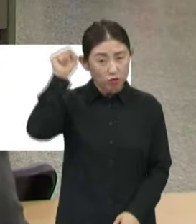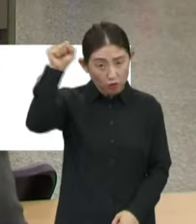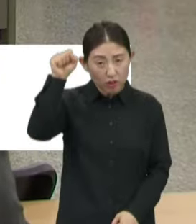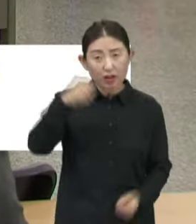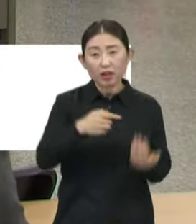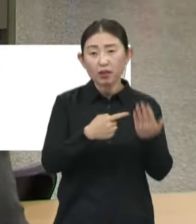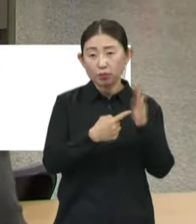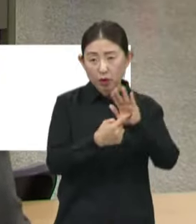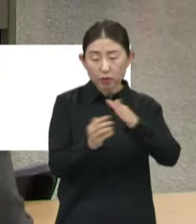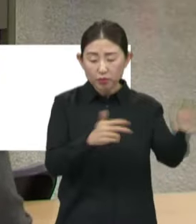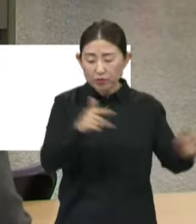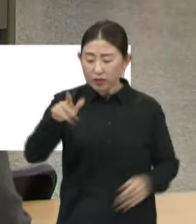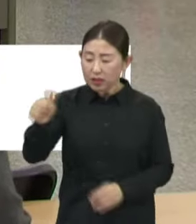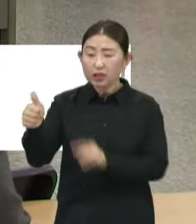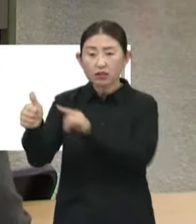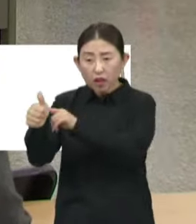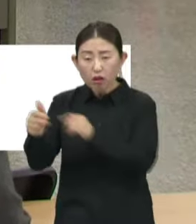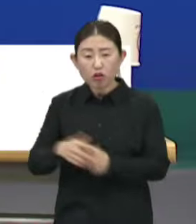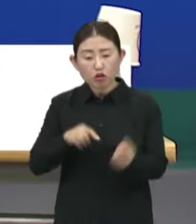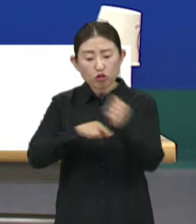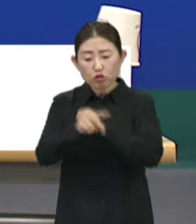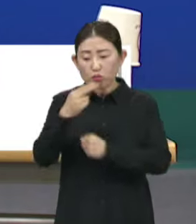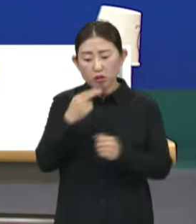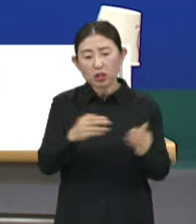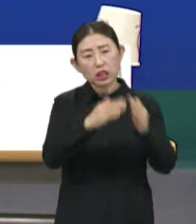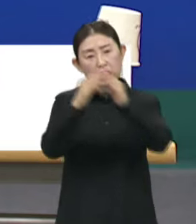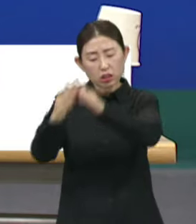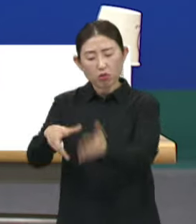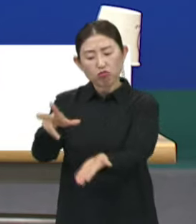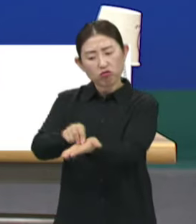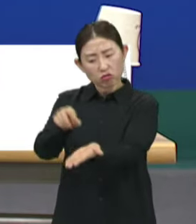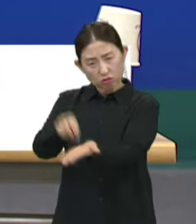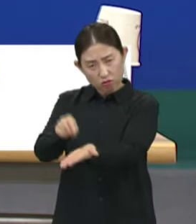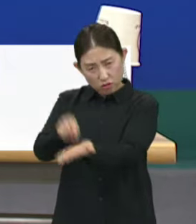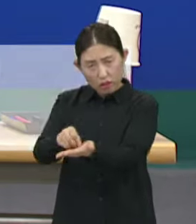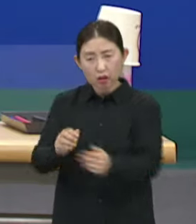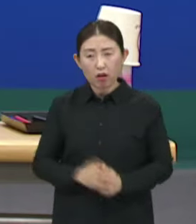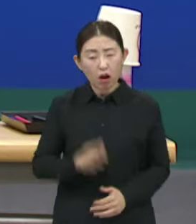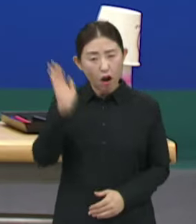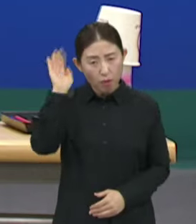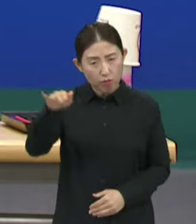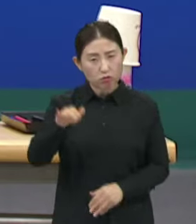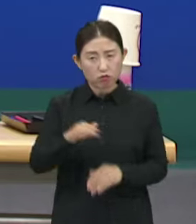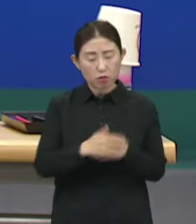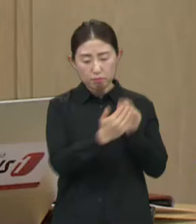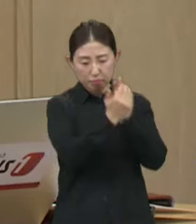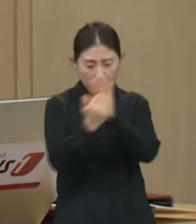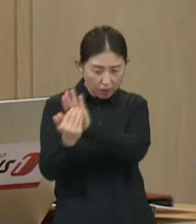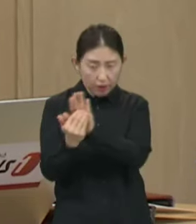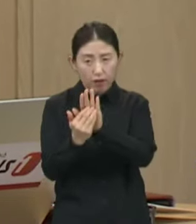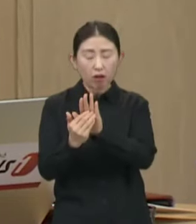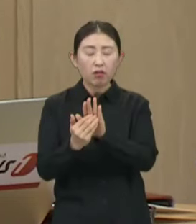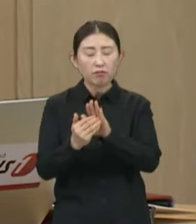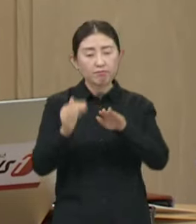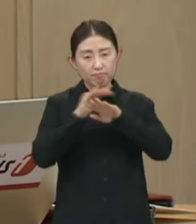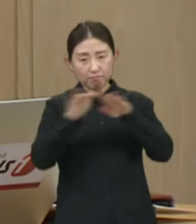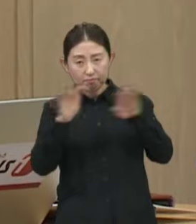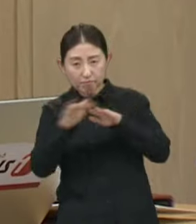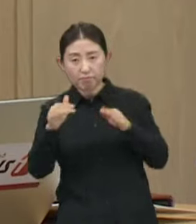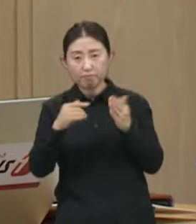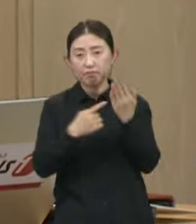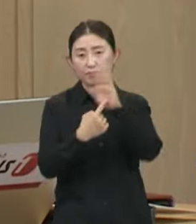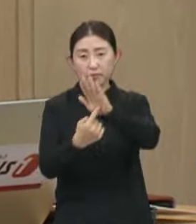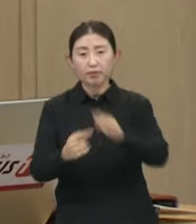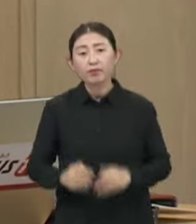예고했고 장철민 의원도 명분 없는 이전에 대해 문제의식을 갖고 있다며 국회 차원에서 힘을 모으겠다고